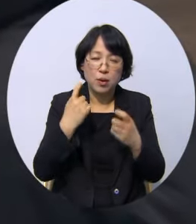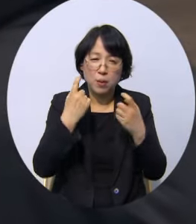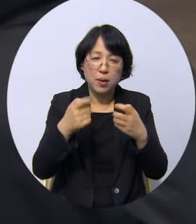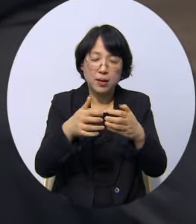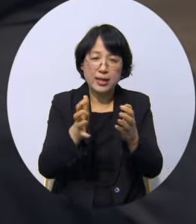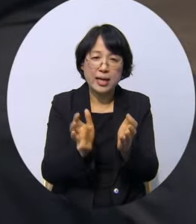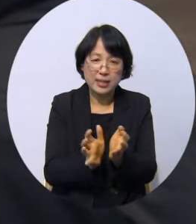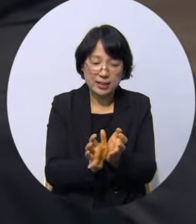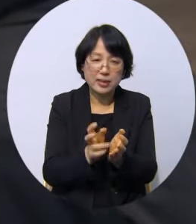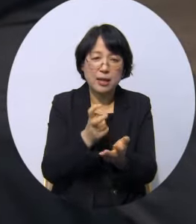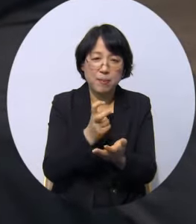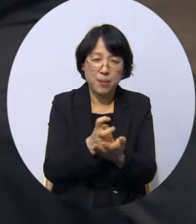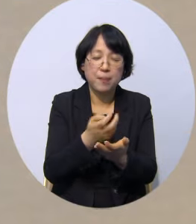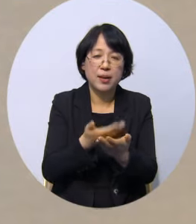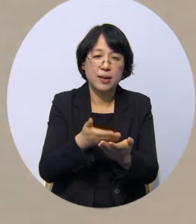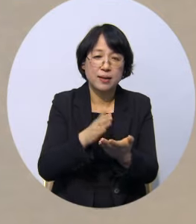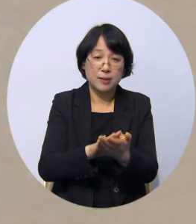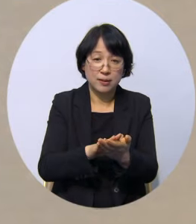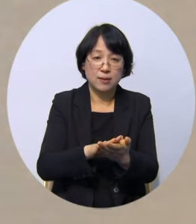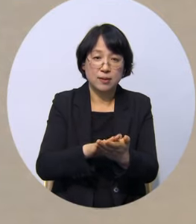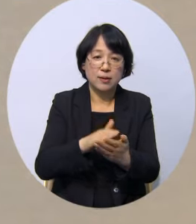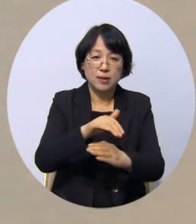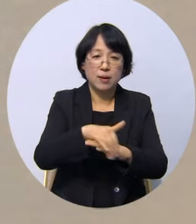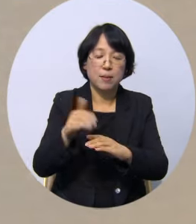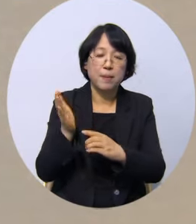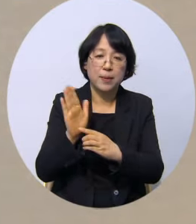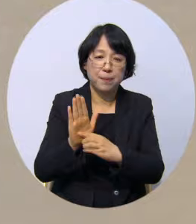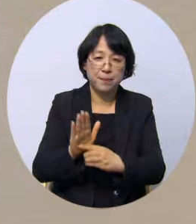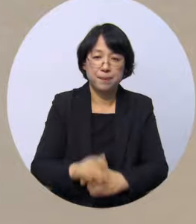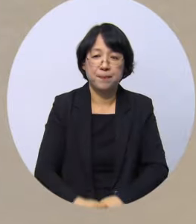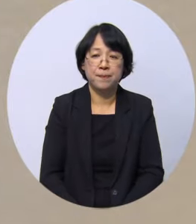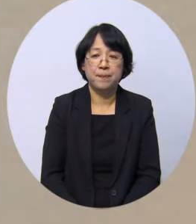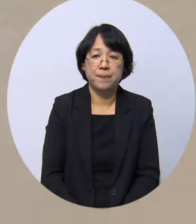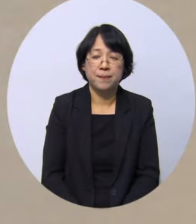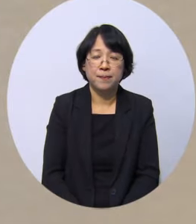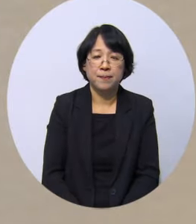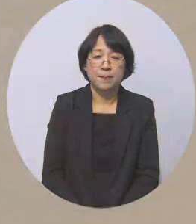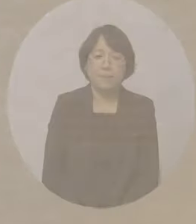제도를 개선하겠다고 밝혔습니다 KTV 태영입니다